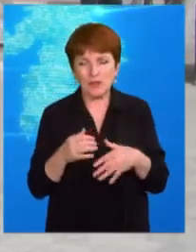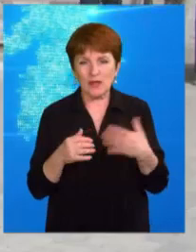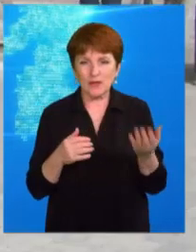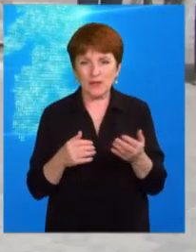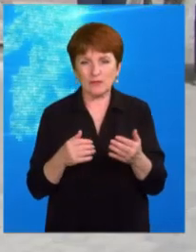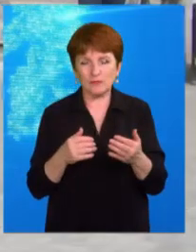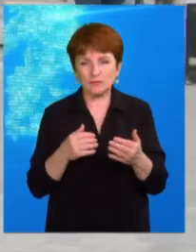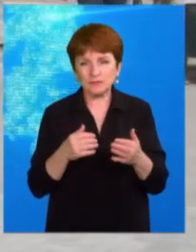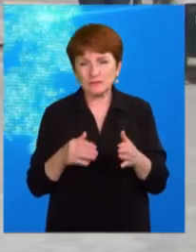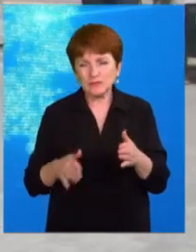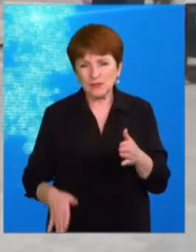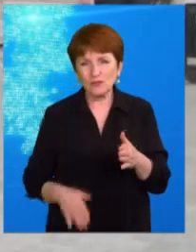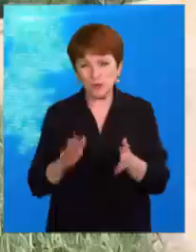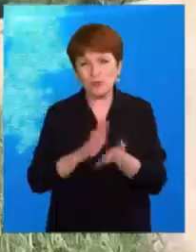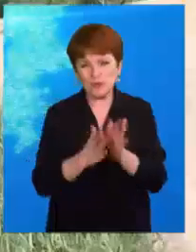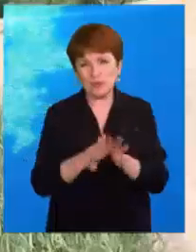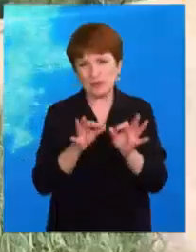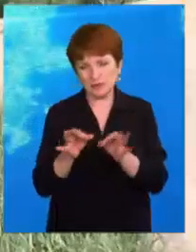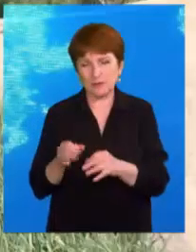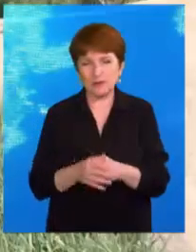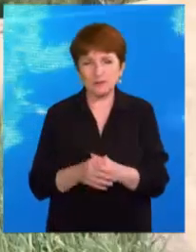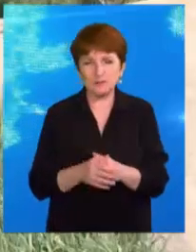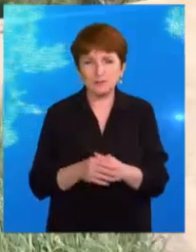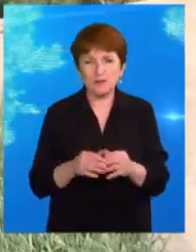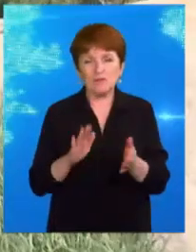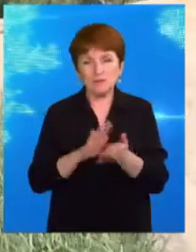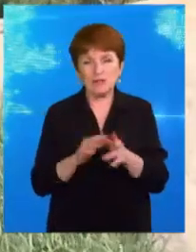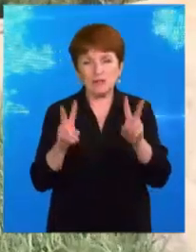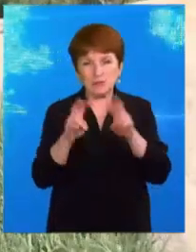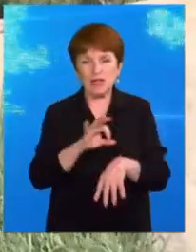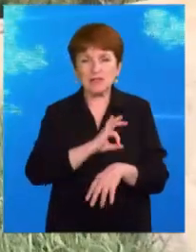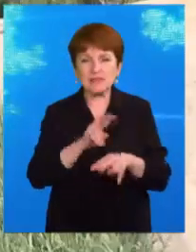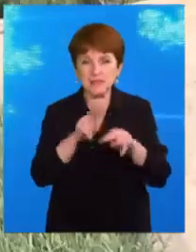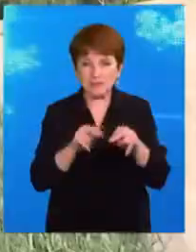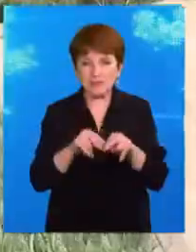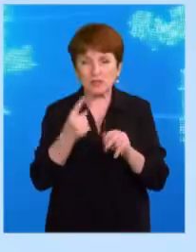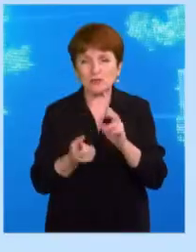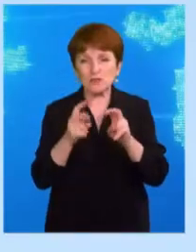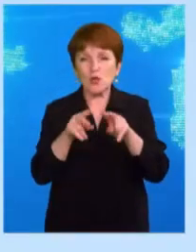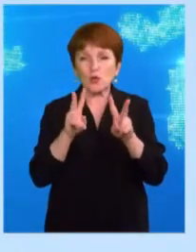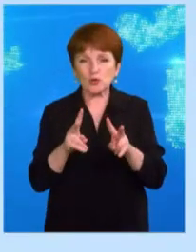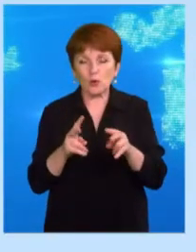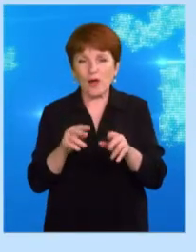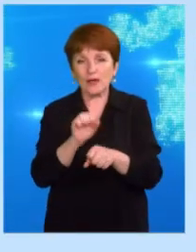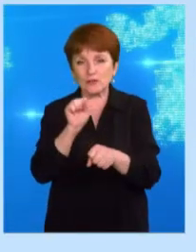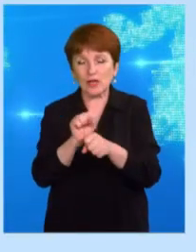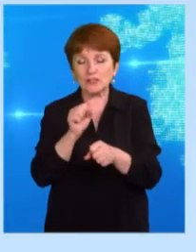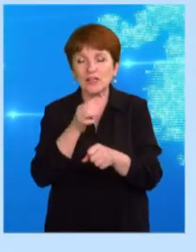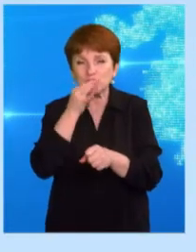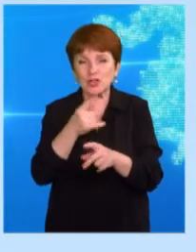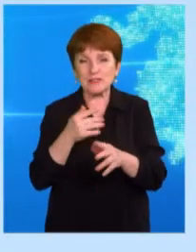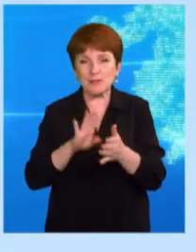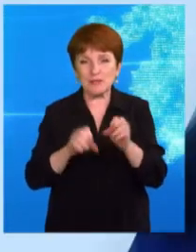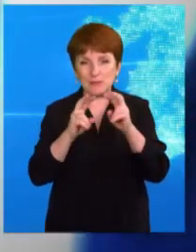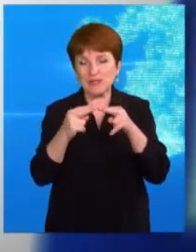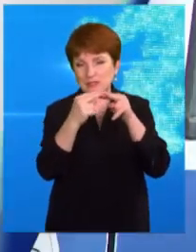правого голеностопа. Его состояние стабильное. В обстоятельствах разбираются следователи, в том числе выясняют, кто отвечает за безопасность работы